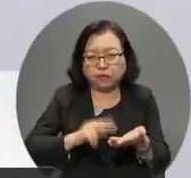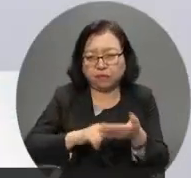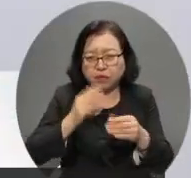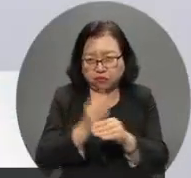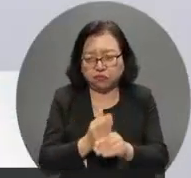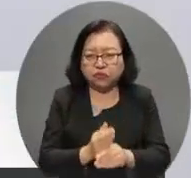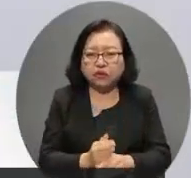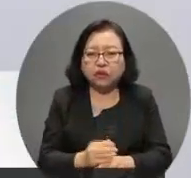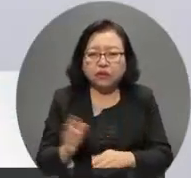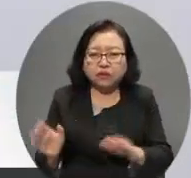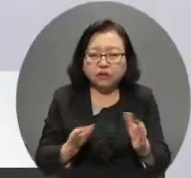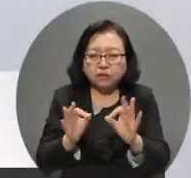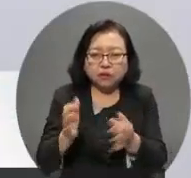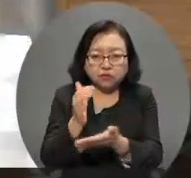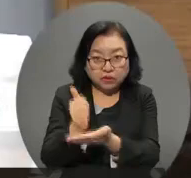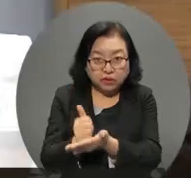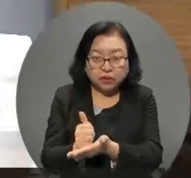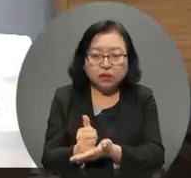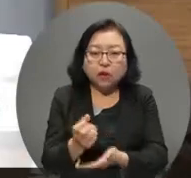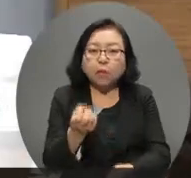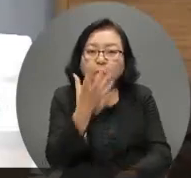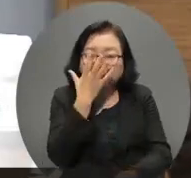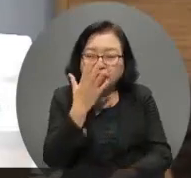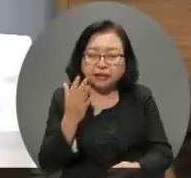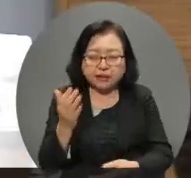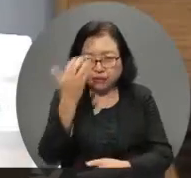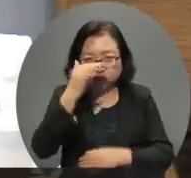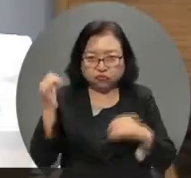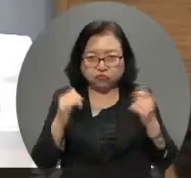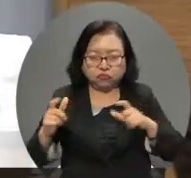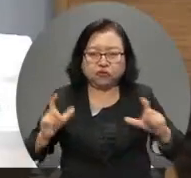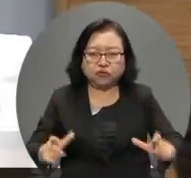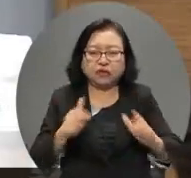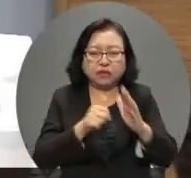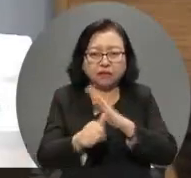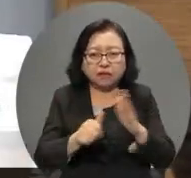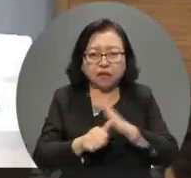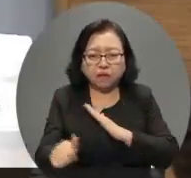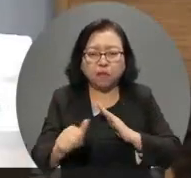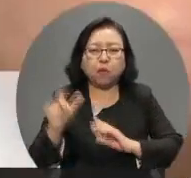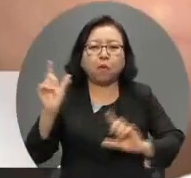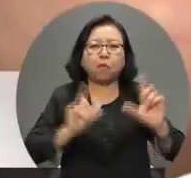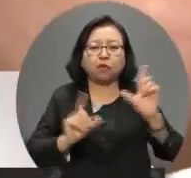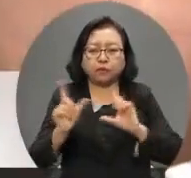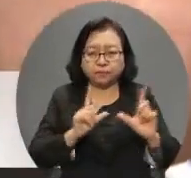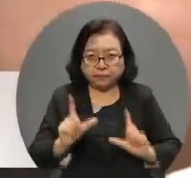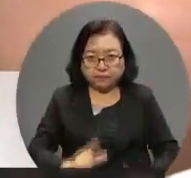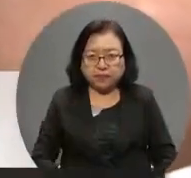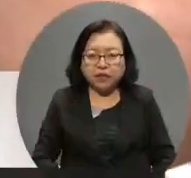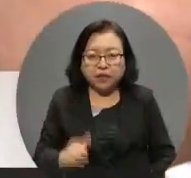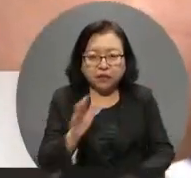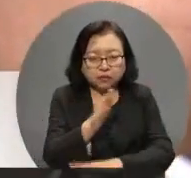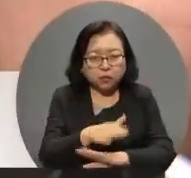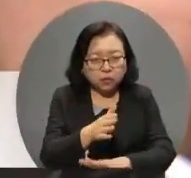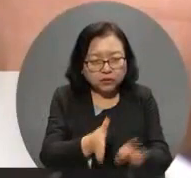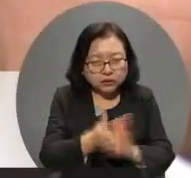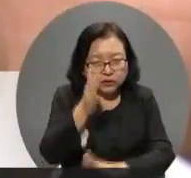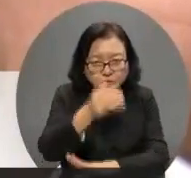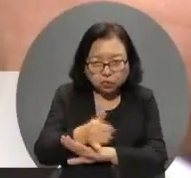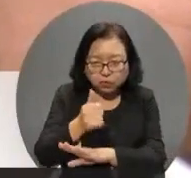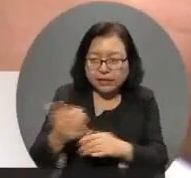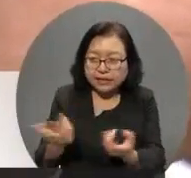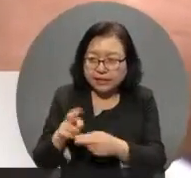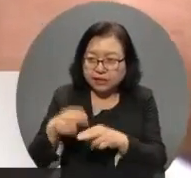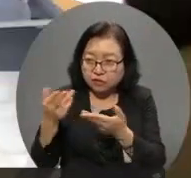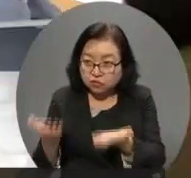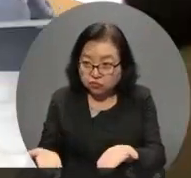김영환 충북지사는 못난이가 지역의 대표적인 농산물 브랜드로 성장하고 있다며 도시농부에게 일자리를,